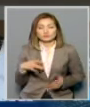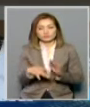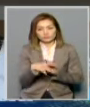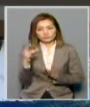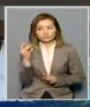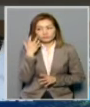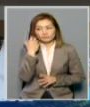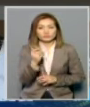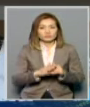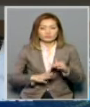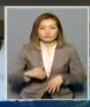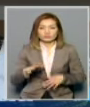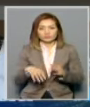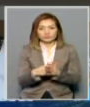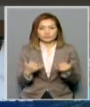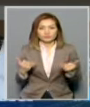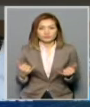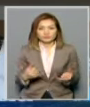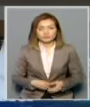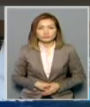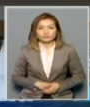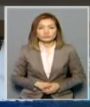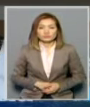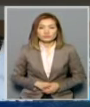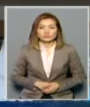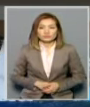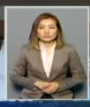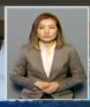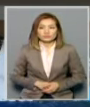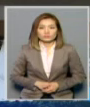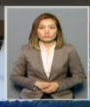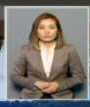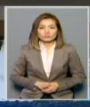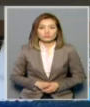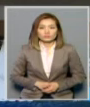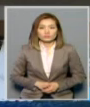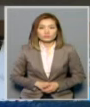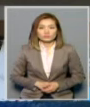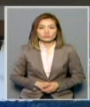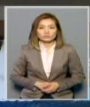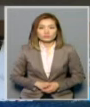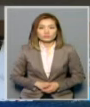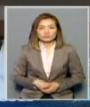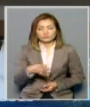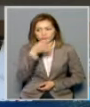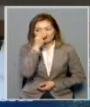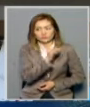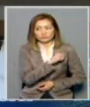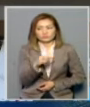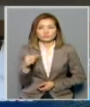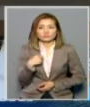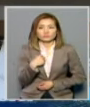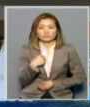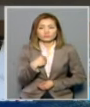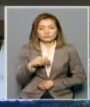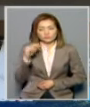сүйіп келген мамандықтың күні бүгінге дейін жілігін шағып, майын сорып, өзінің сол